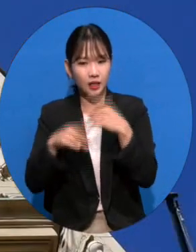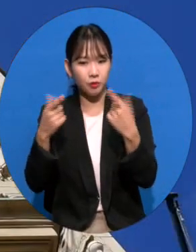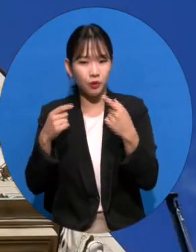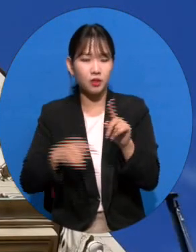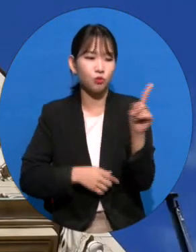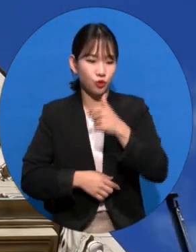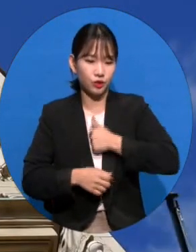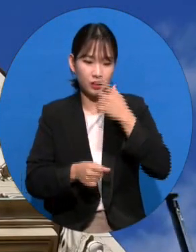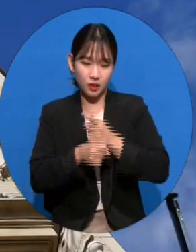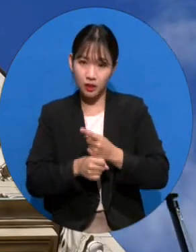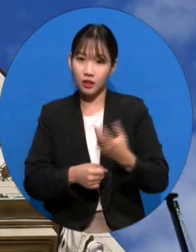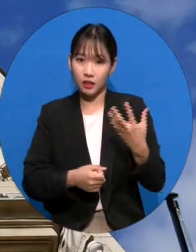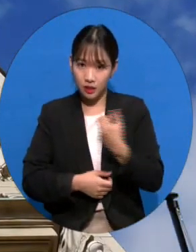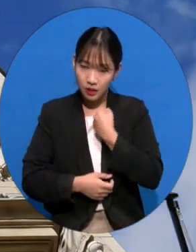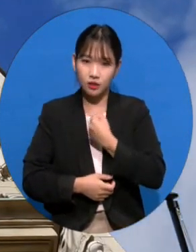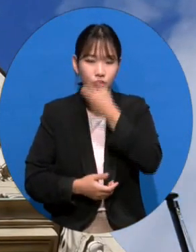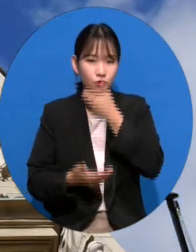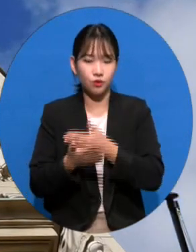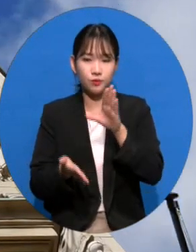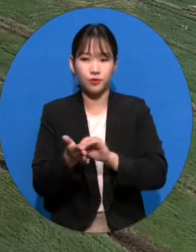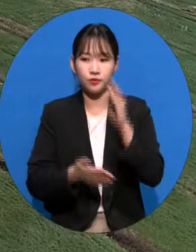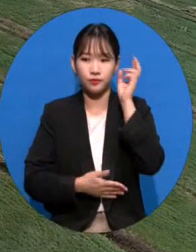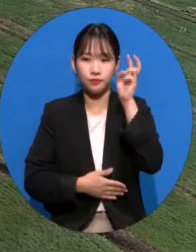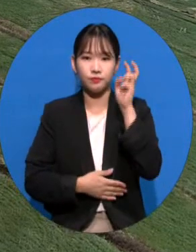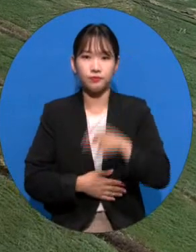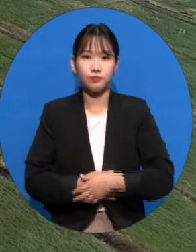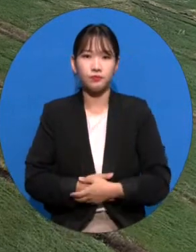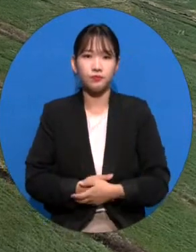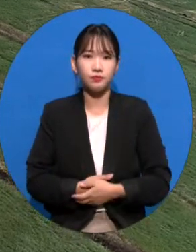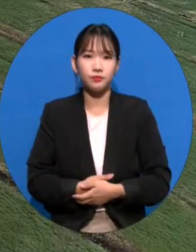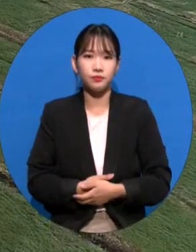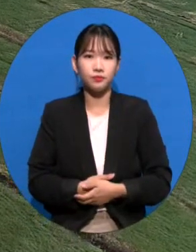어떤 정체성을 확보하느냐도 관건이 될 것으로 보입니다. MBC 뉴스 김윤입니다.